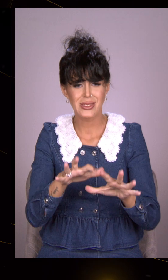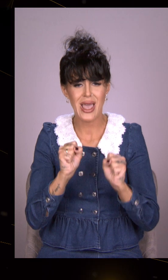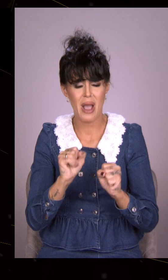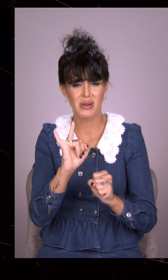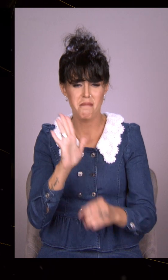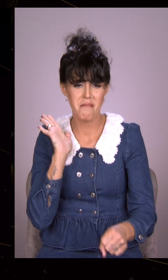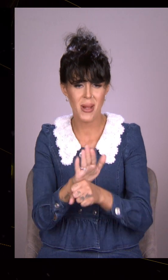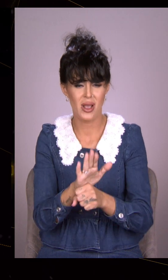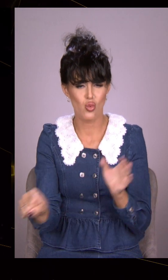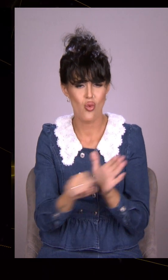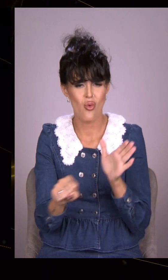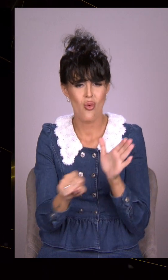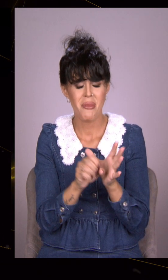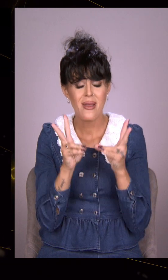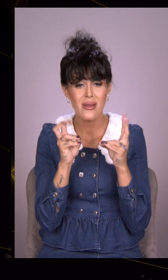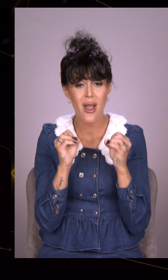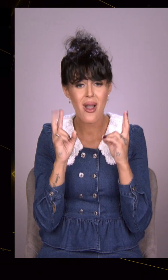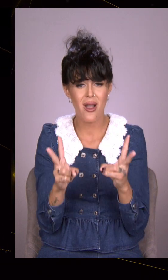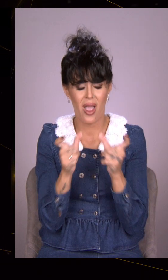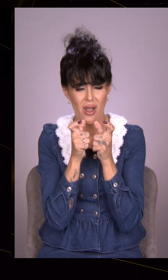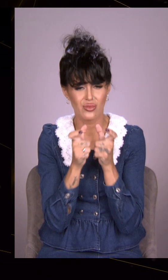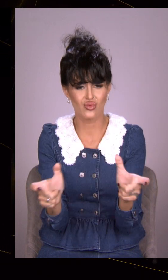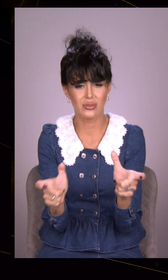приказ. Хай,